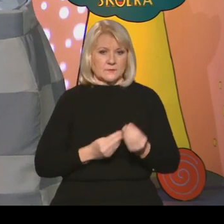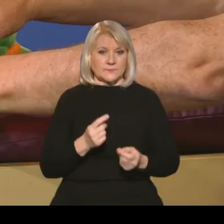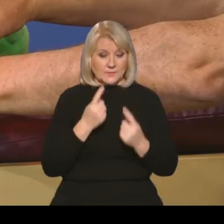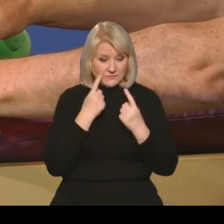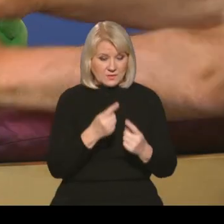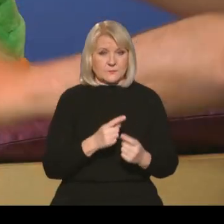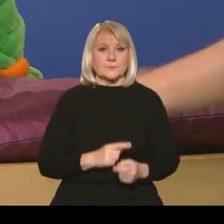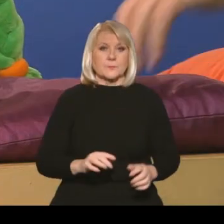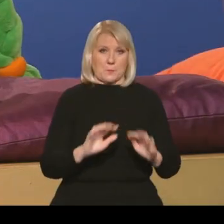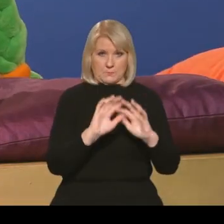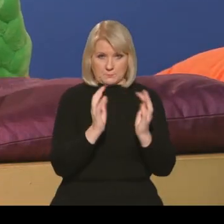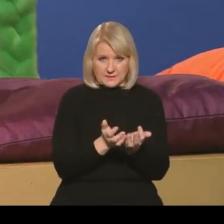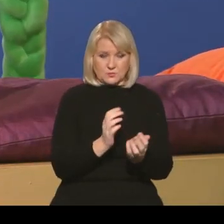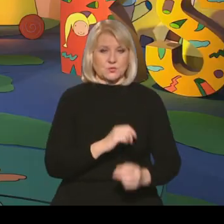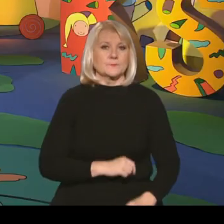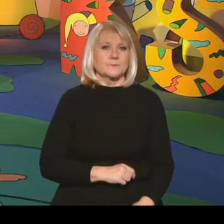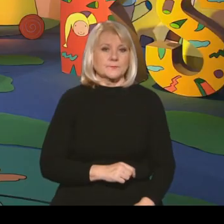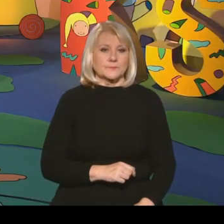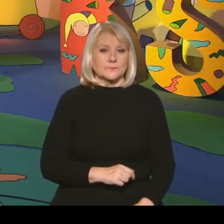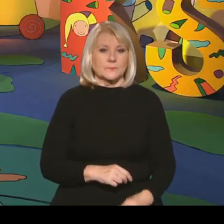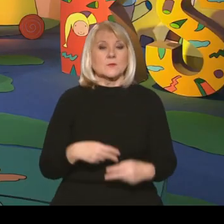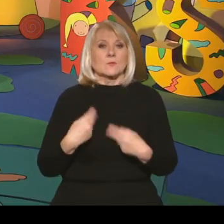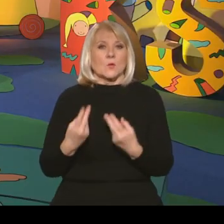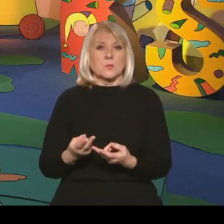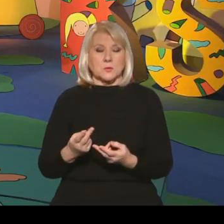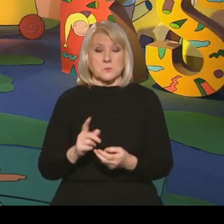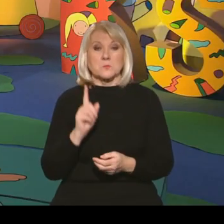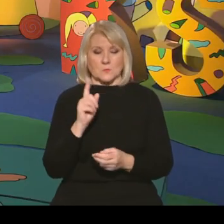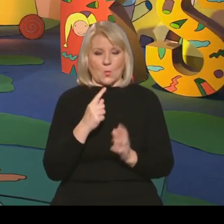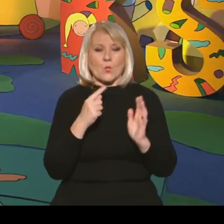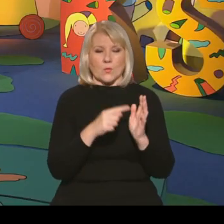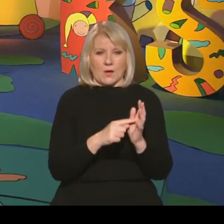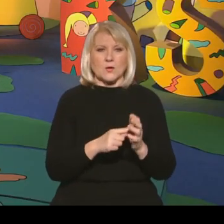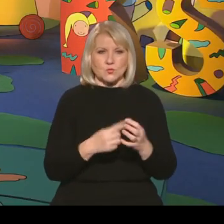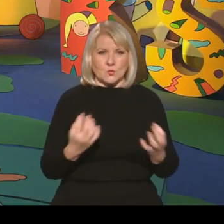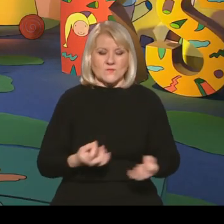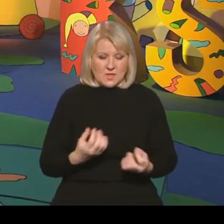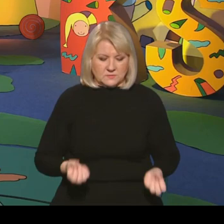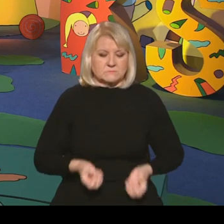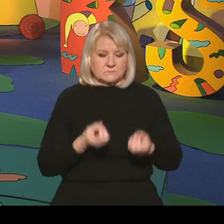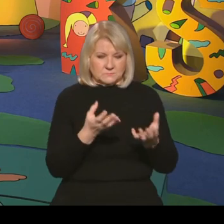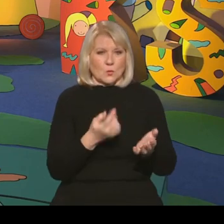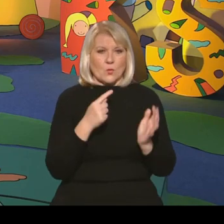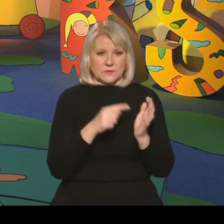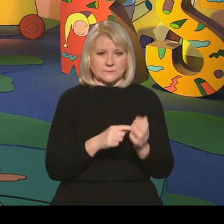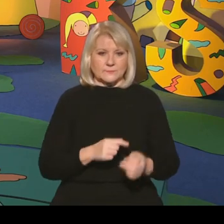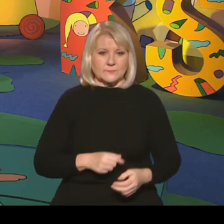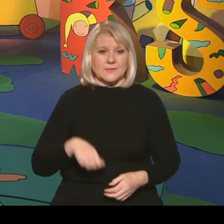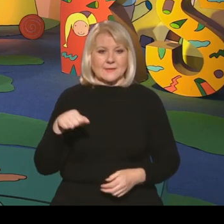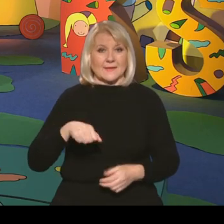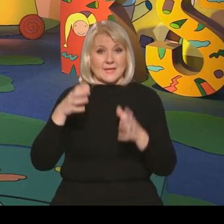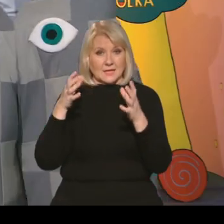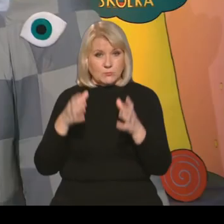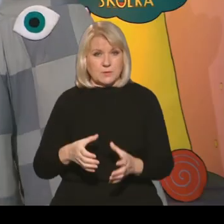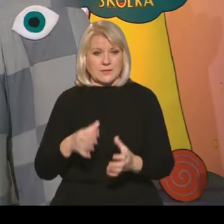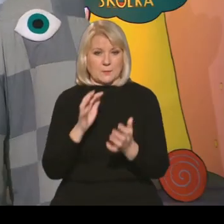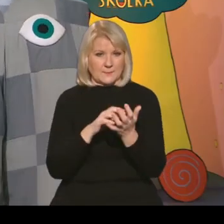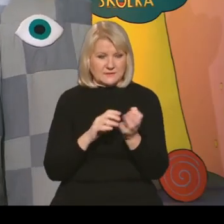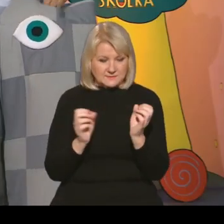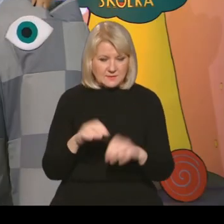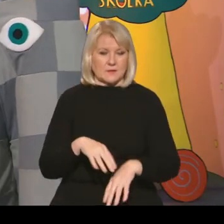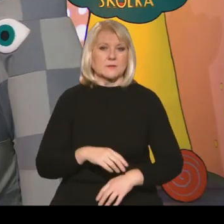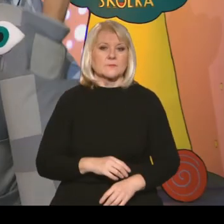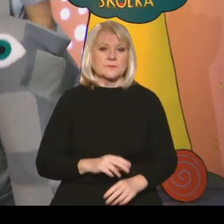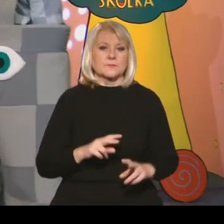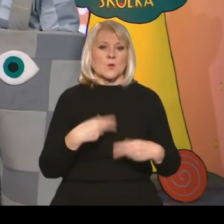se, tady mám míč, no, tady mám, počkej, já ti ukážu, co tady mám. Kyblík na pískoviště, tady